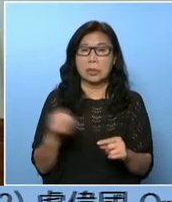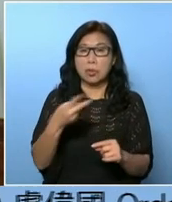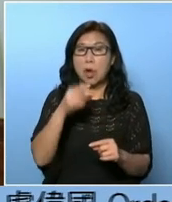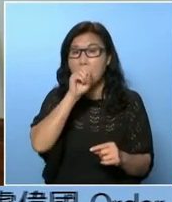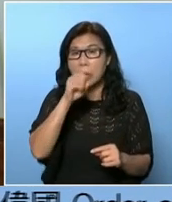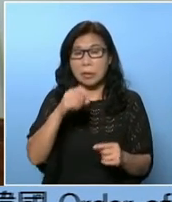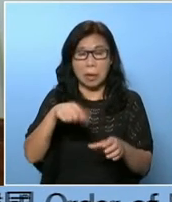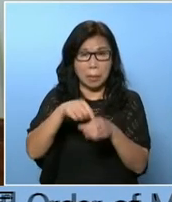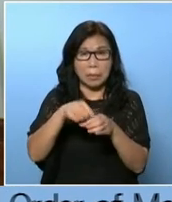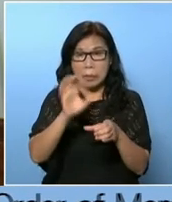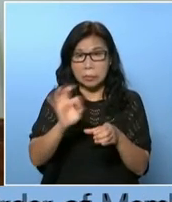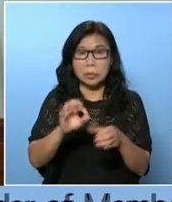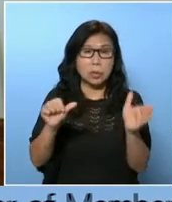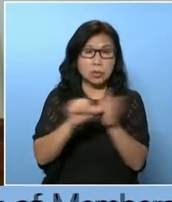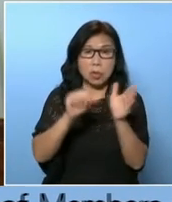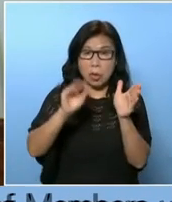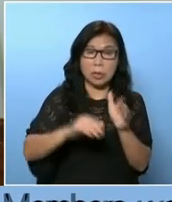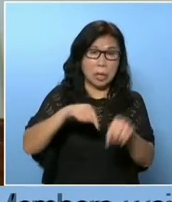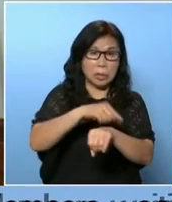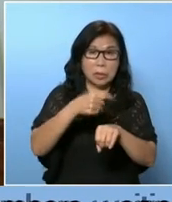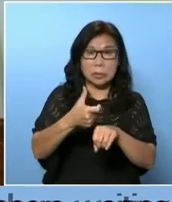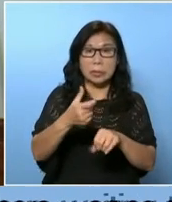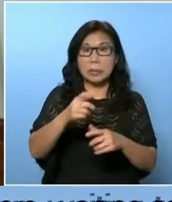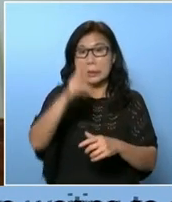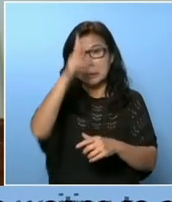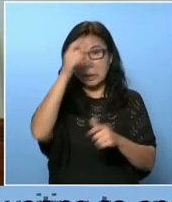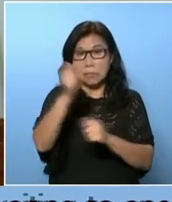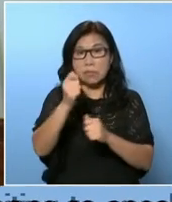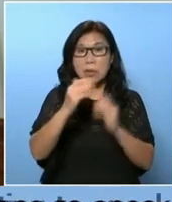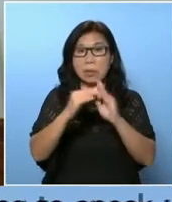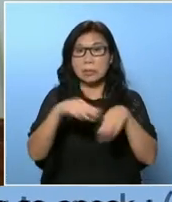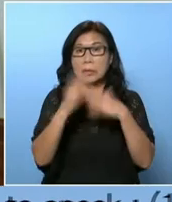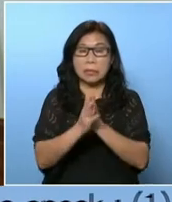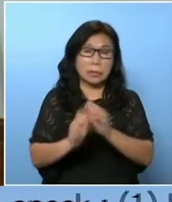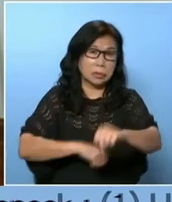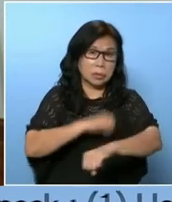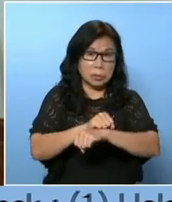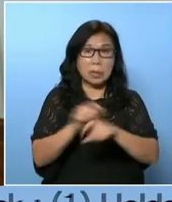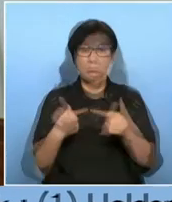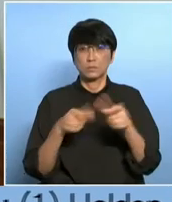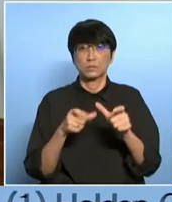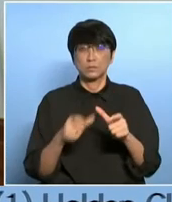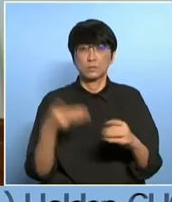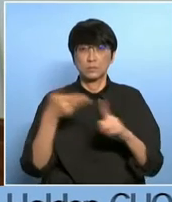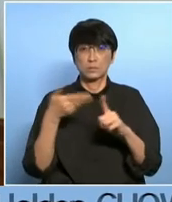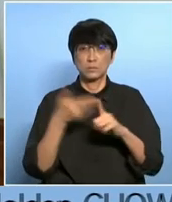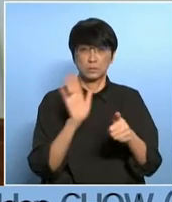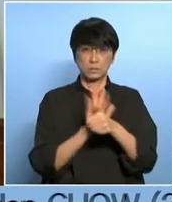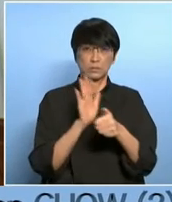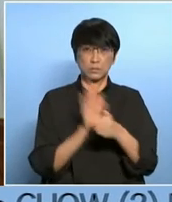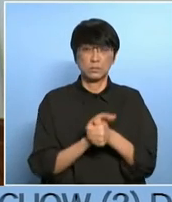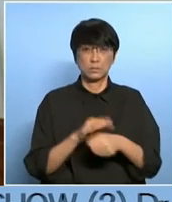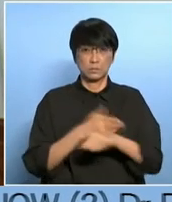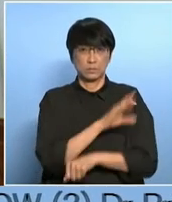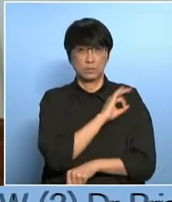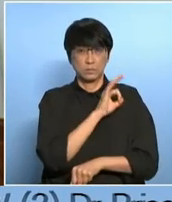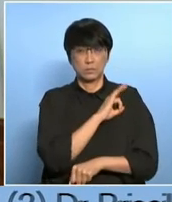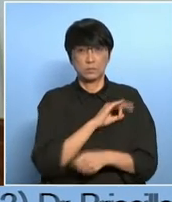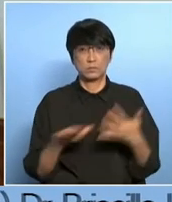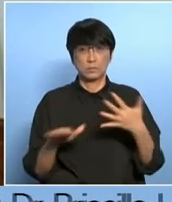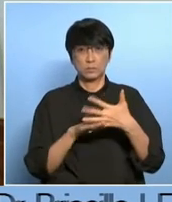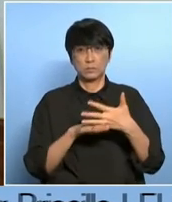提最低工資。對勞工界而言，爭取設立最低工資的目的是要保障社會最